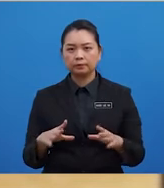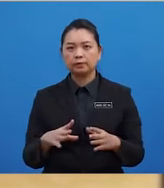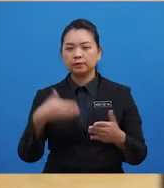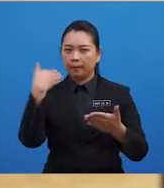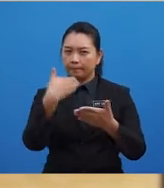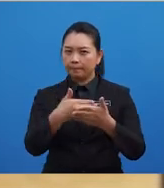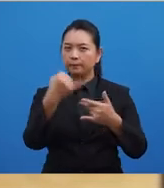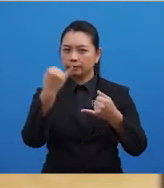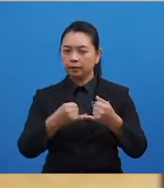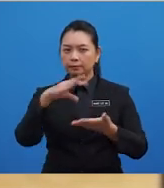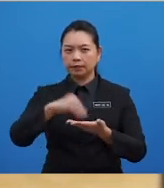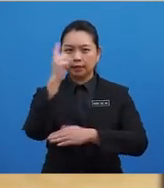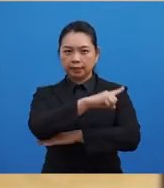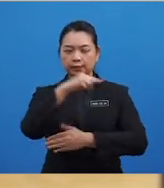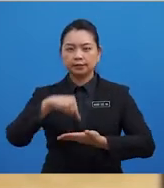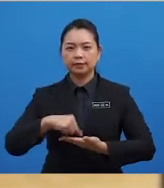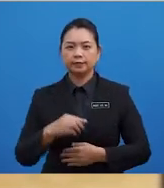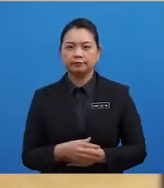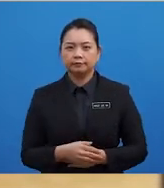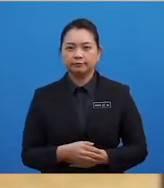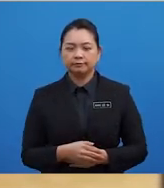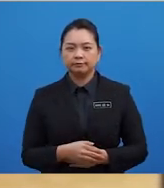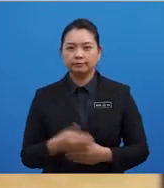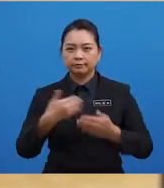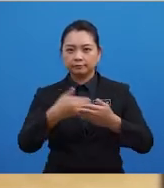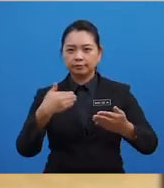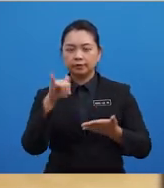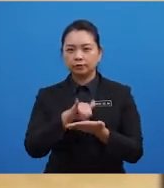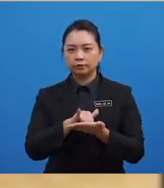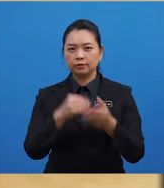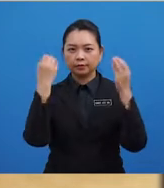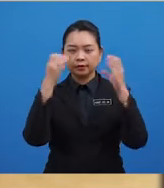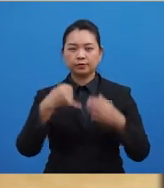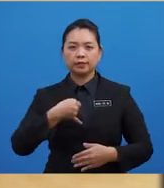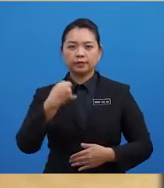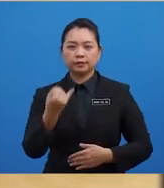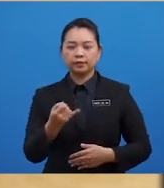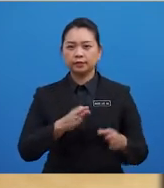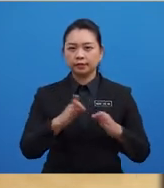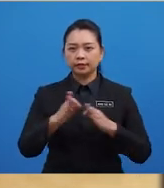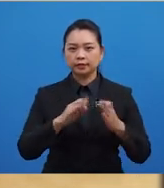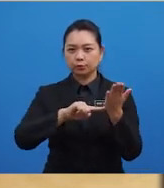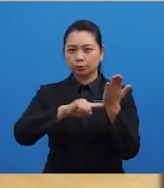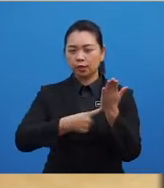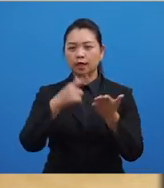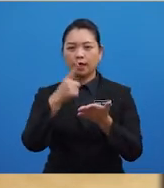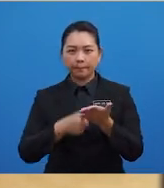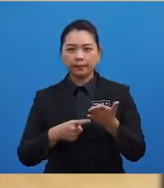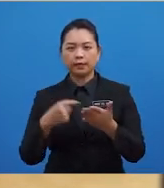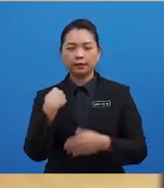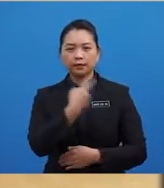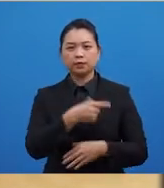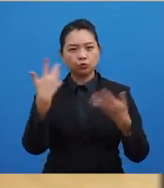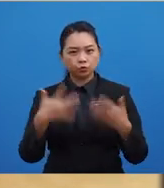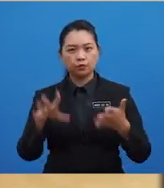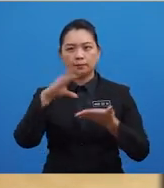di penghujung pelajaran kita untuk hari ini. Sebelum itu, cikgu ingin menerangkan semula apa yang